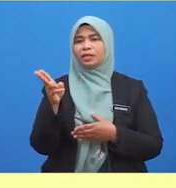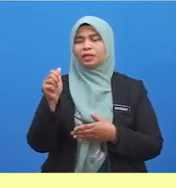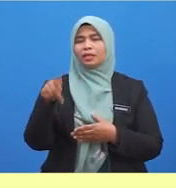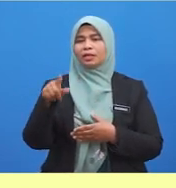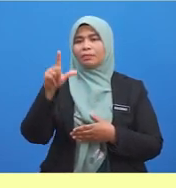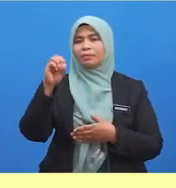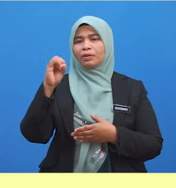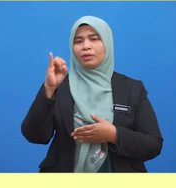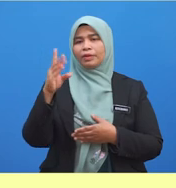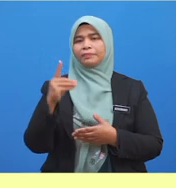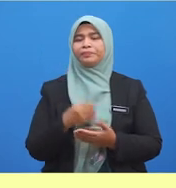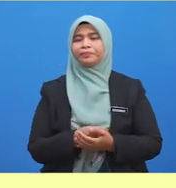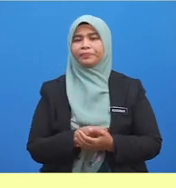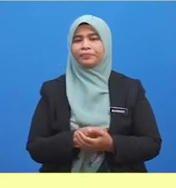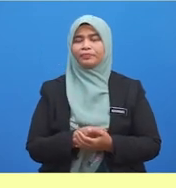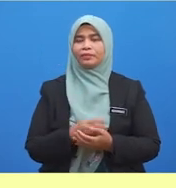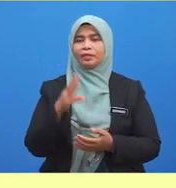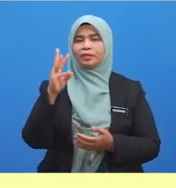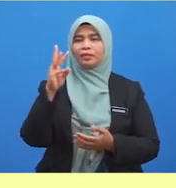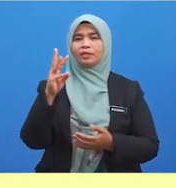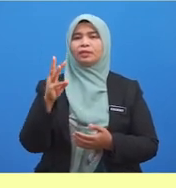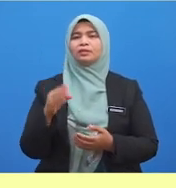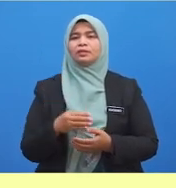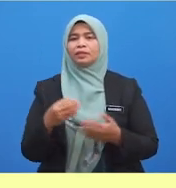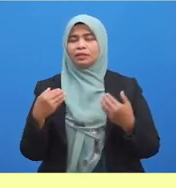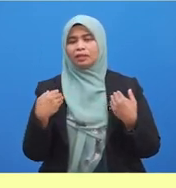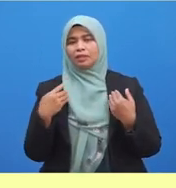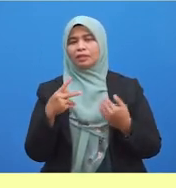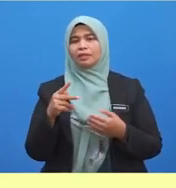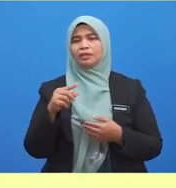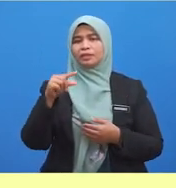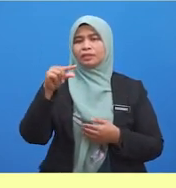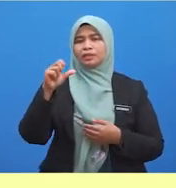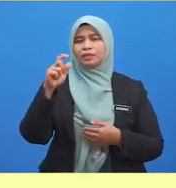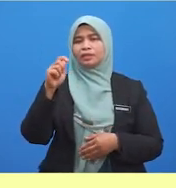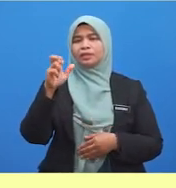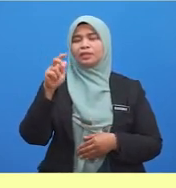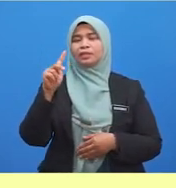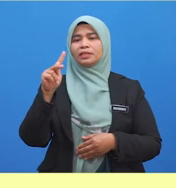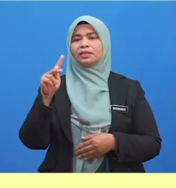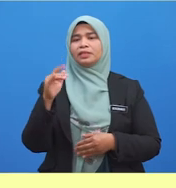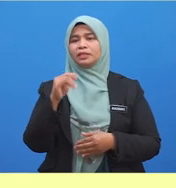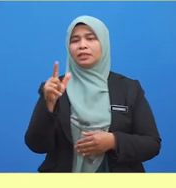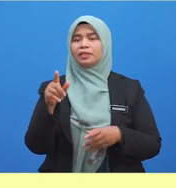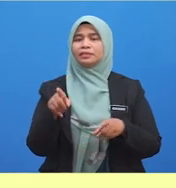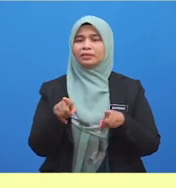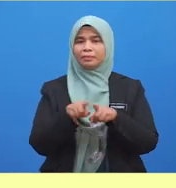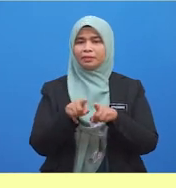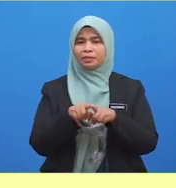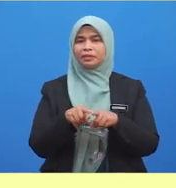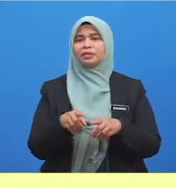haploid. Keenam, kandungan genetik sel anak bagi mitosis adalah seiras dan